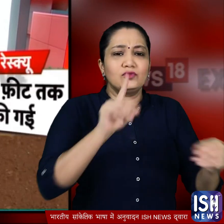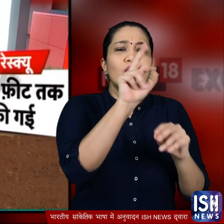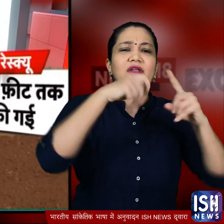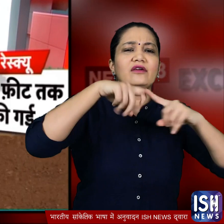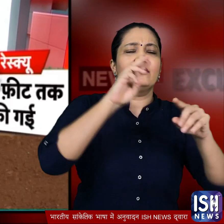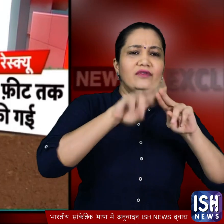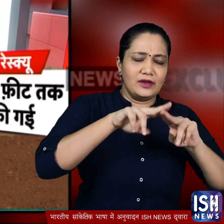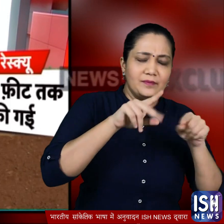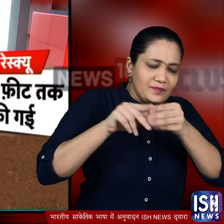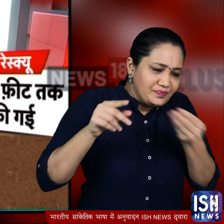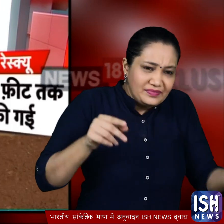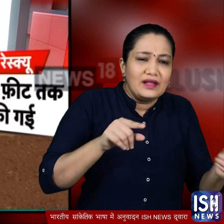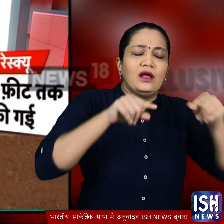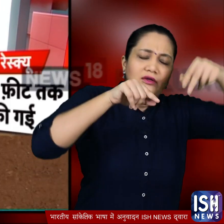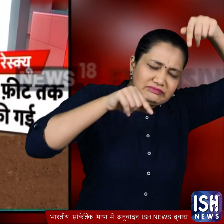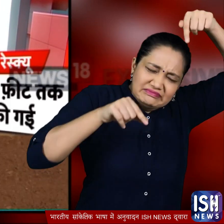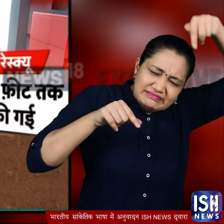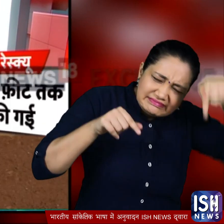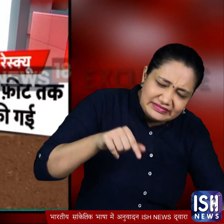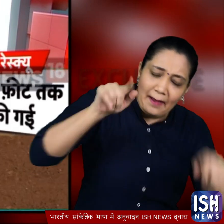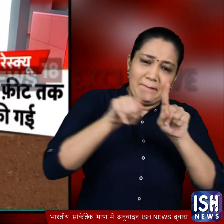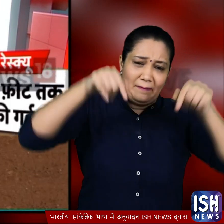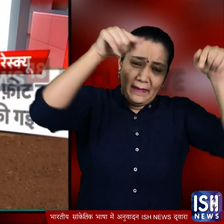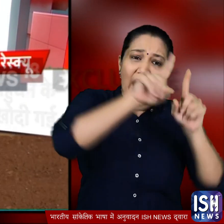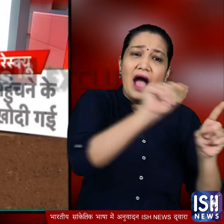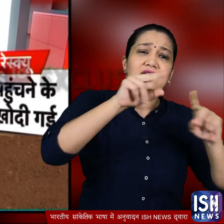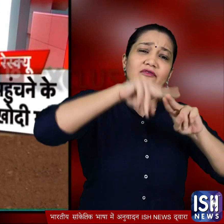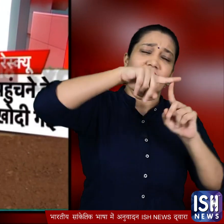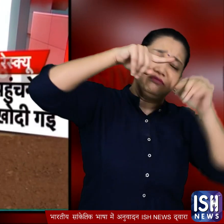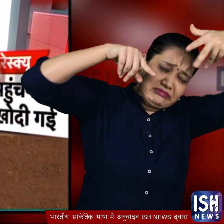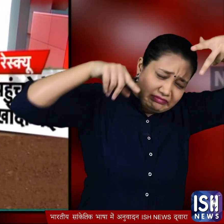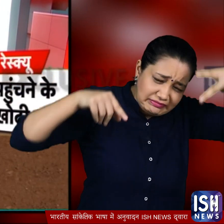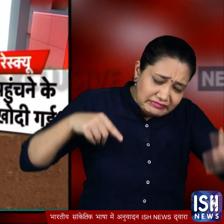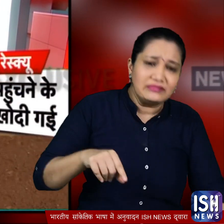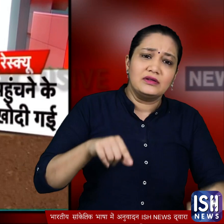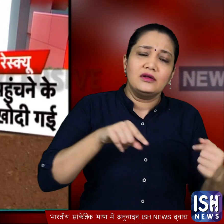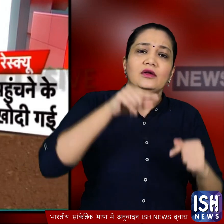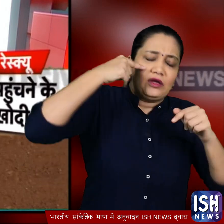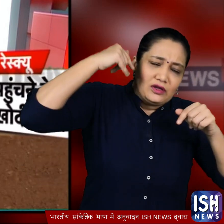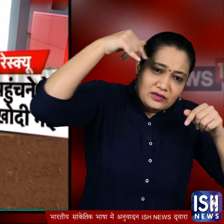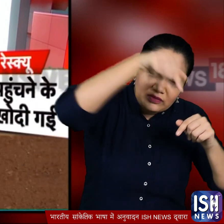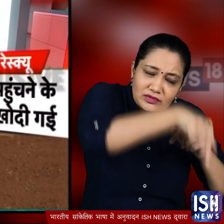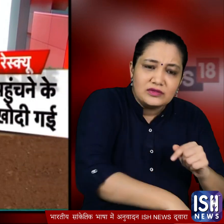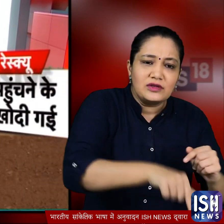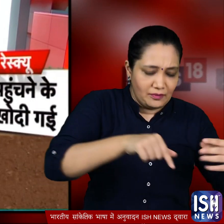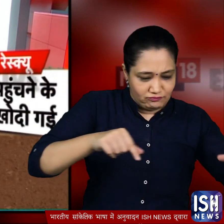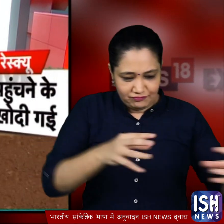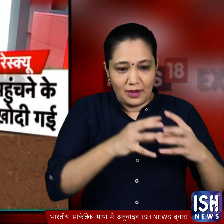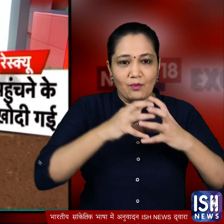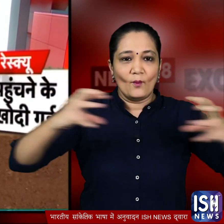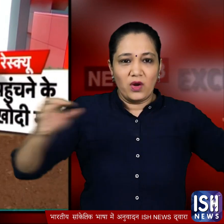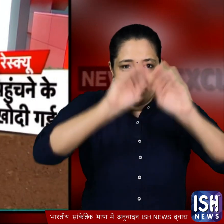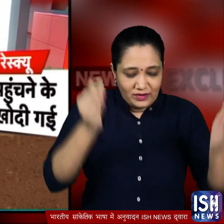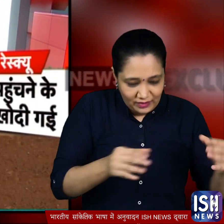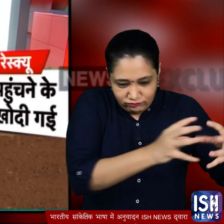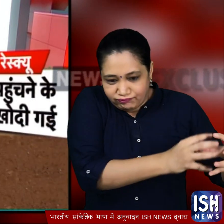की गहराई तक यानी करीब 100 फीट तक खुदाई की गई। फिर सेना के जवानों ने उस बच्चे तक पहुंचने के लिए बोरवेल की तरफ एक सुरंग की